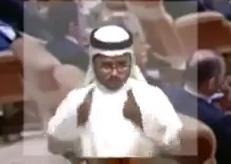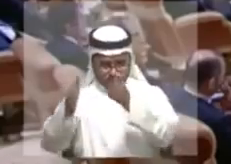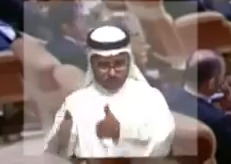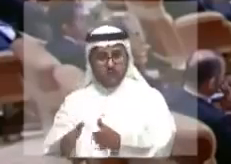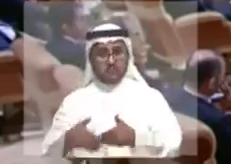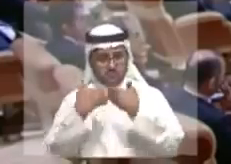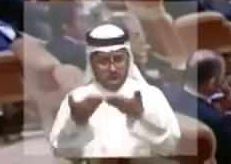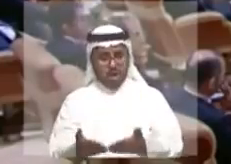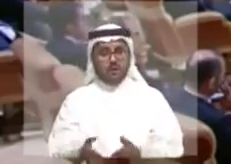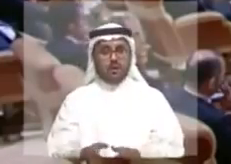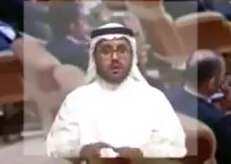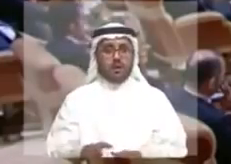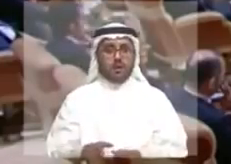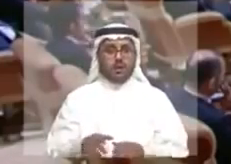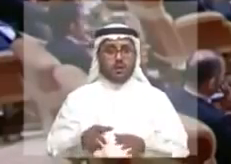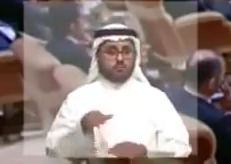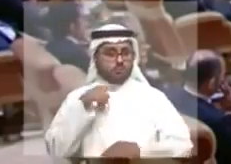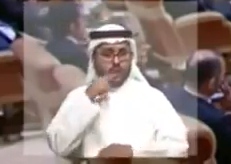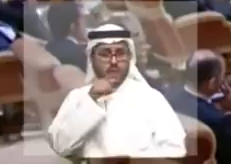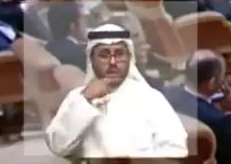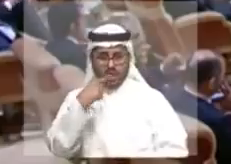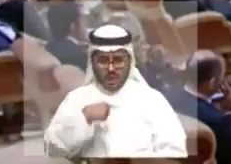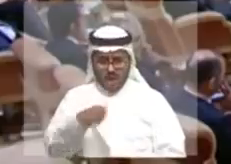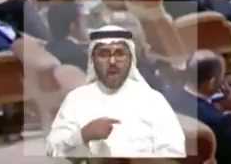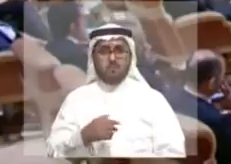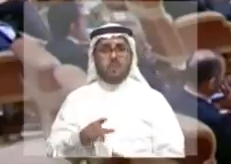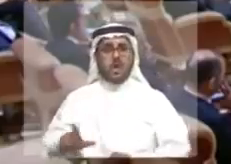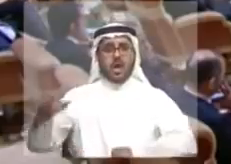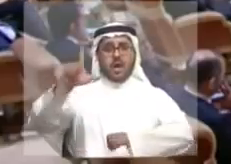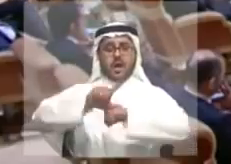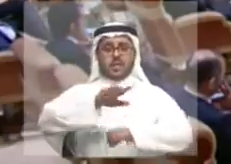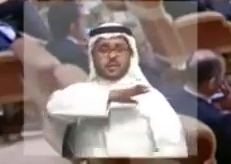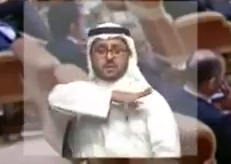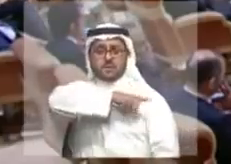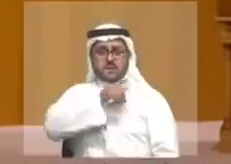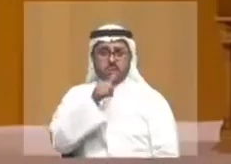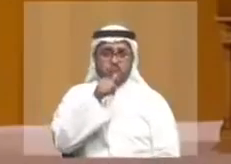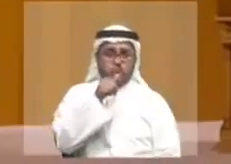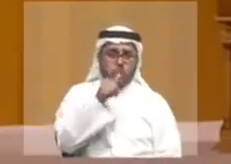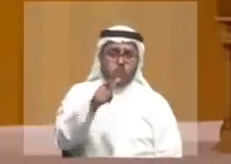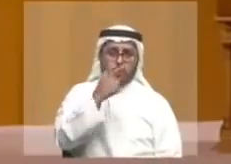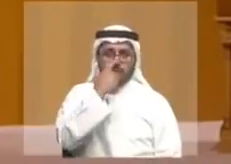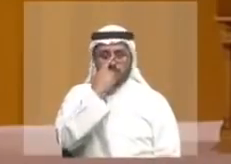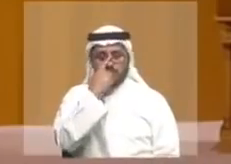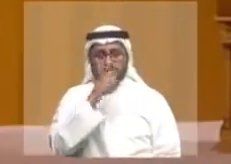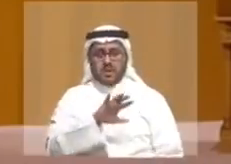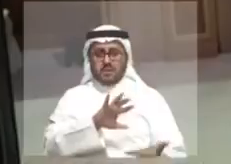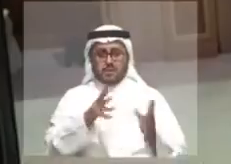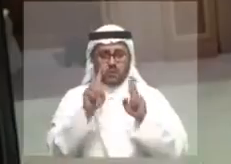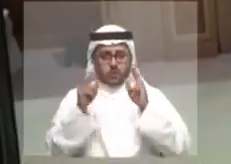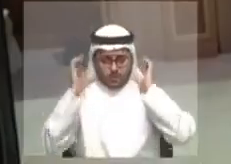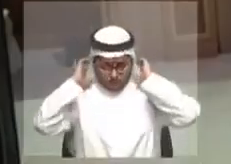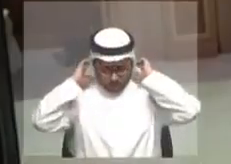بعد ذلك ألقى فخامة الرئيس محمود عباس رئيس دولة فلسطين كلمة ثمن فيها ما تقوم به المملكة لنصرة الشعب